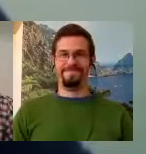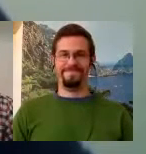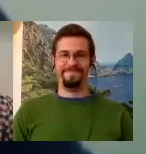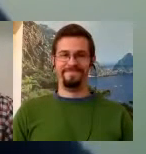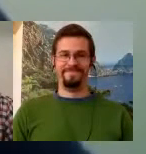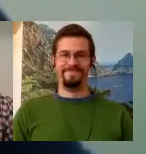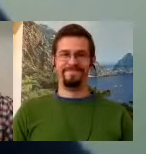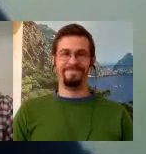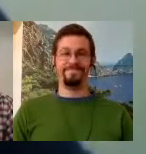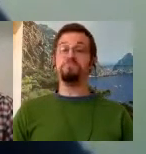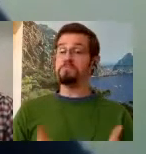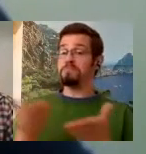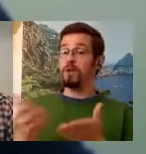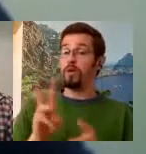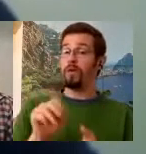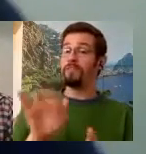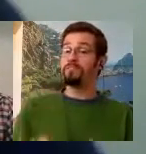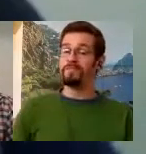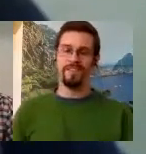Okay, Wafa.